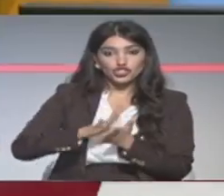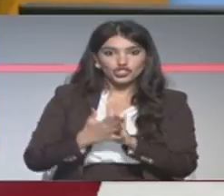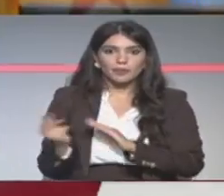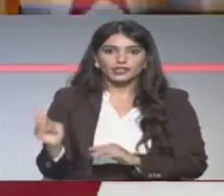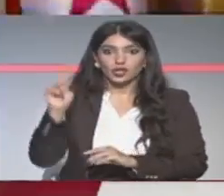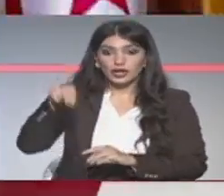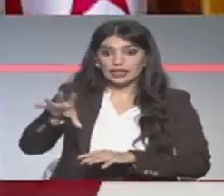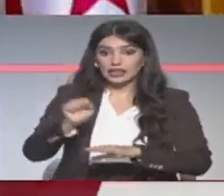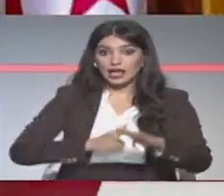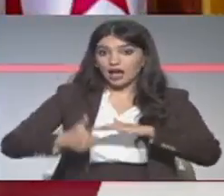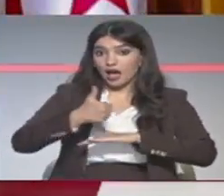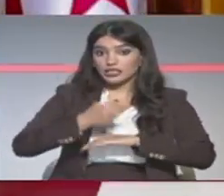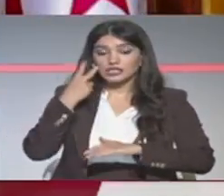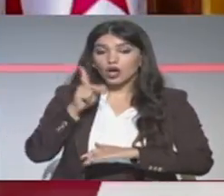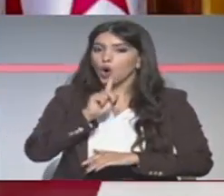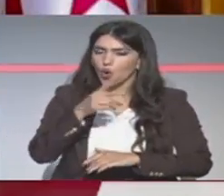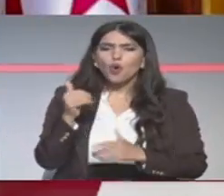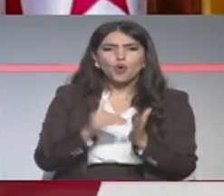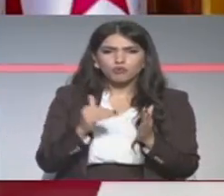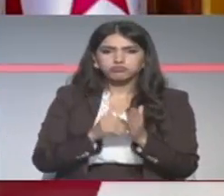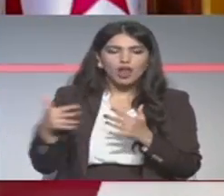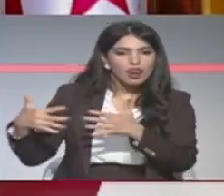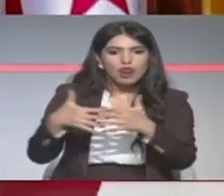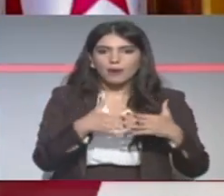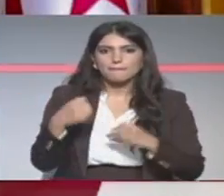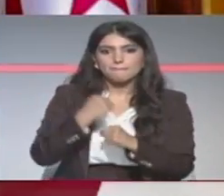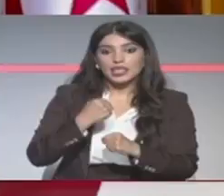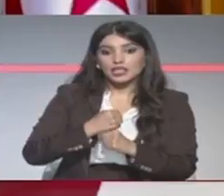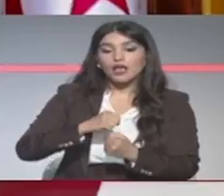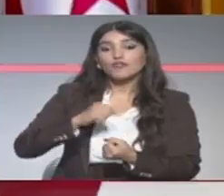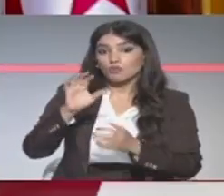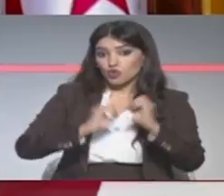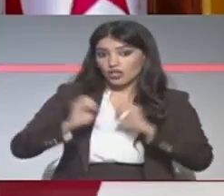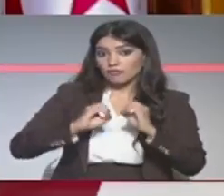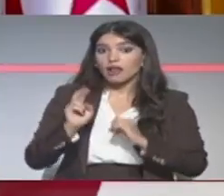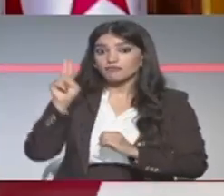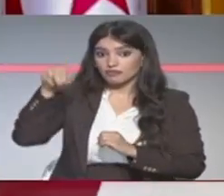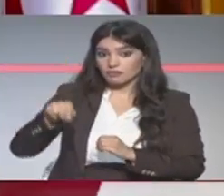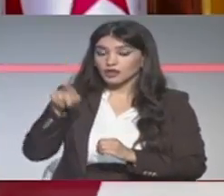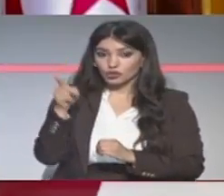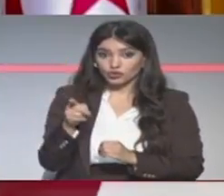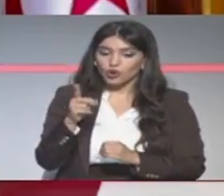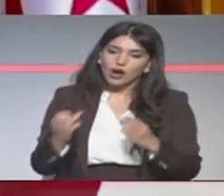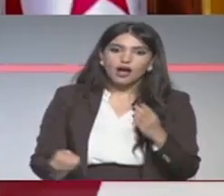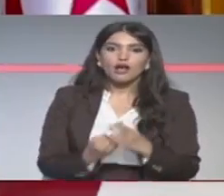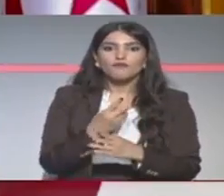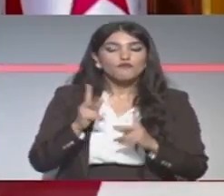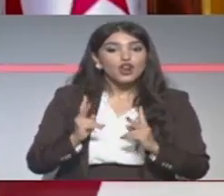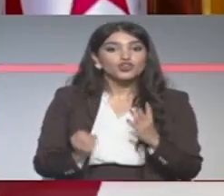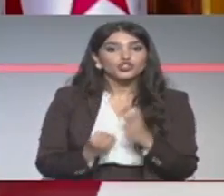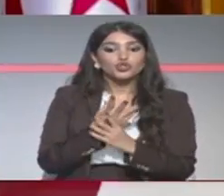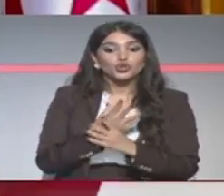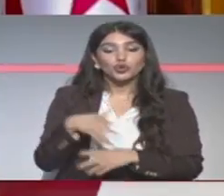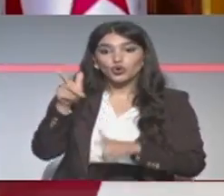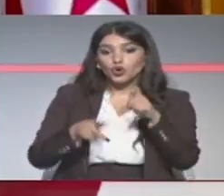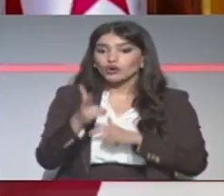رئيس الجمهورية قيس سعيد إلى مزيد من الوحدة ضمن هذه المنظمة الأممية في ظل قيم جديدة بسبب دخول